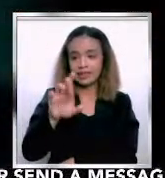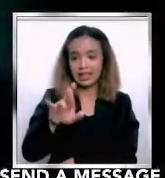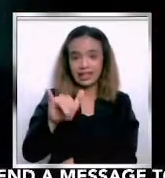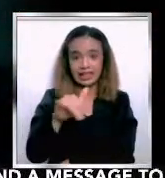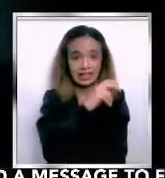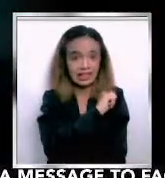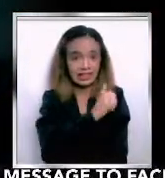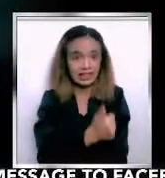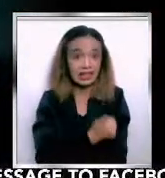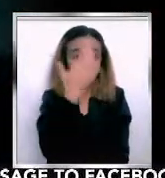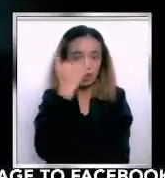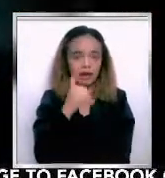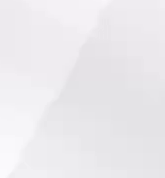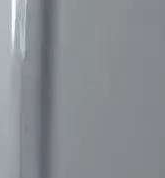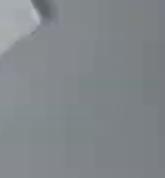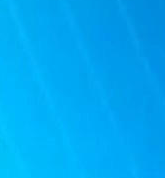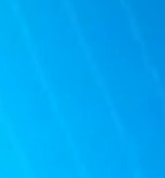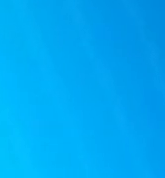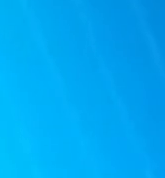batas.